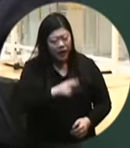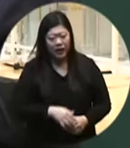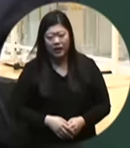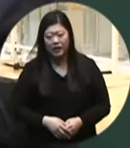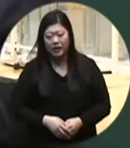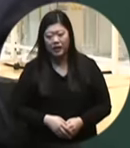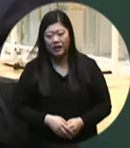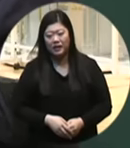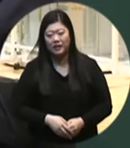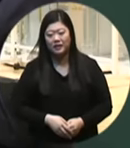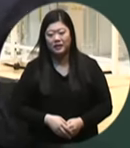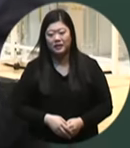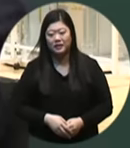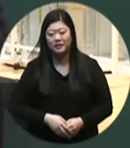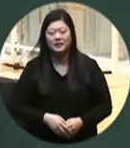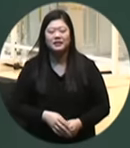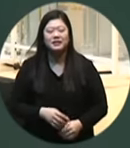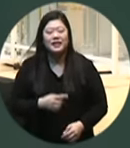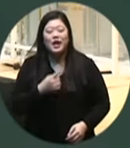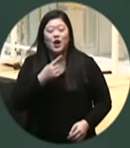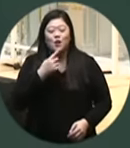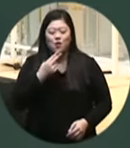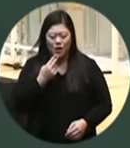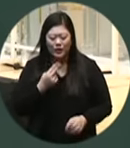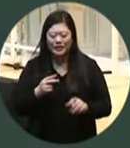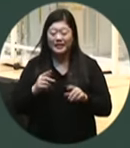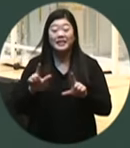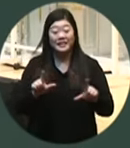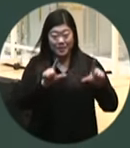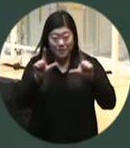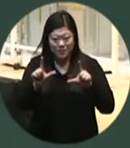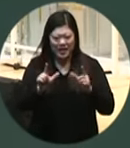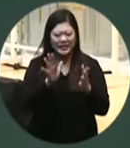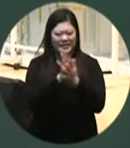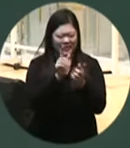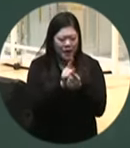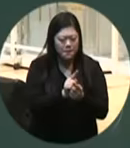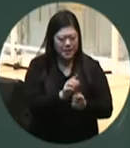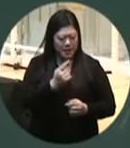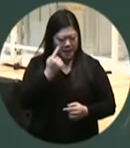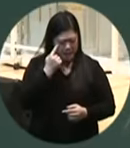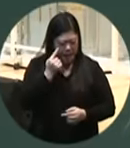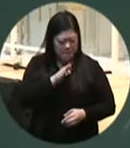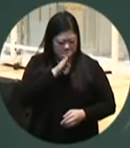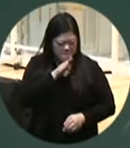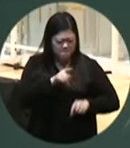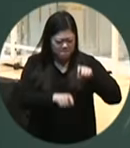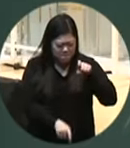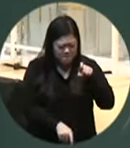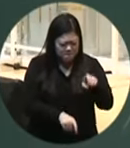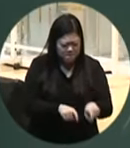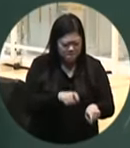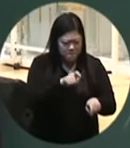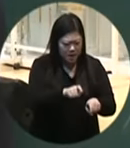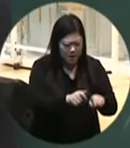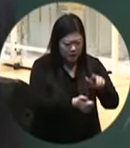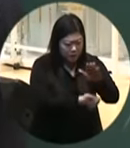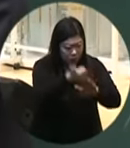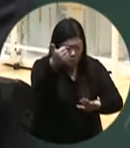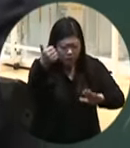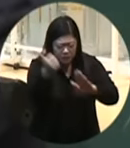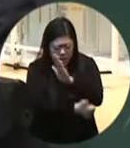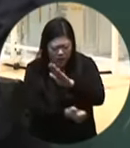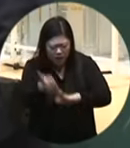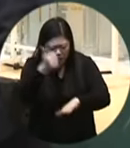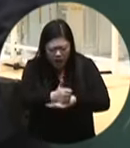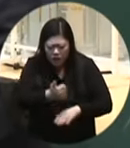at a great loss. 뭐 또 인생은 실패도 해보고 이런 것 정도 해볼 필요가 있죠. Of course, life is about making mistakes and failing and then